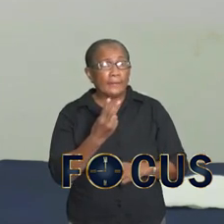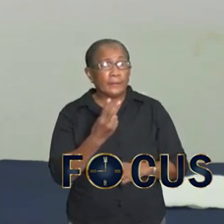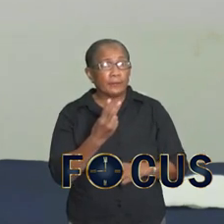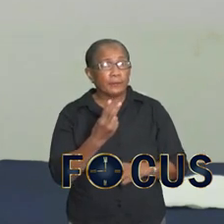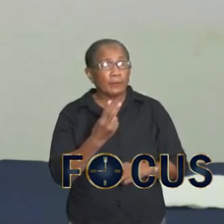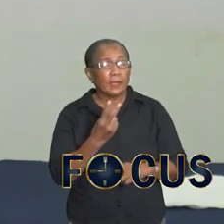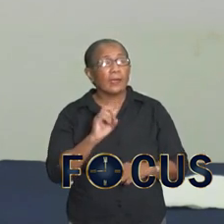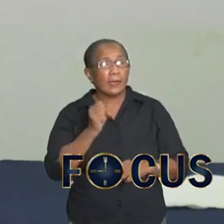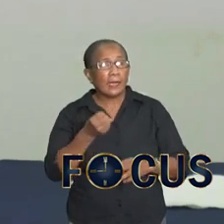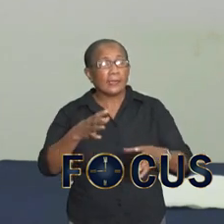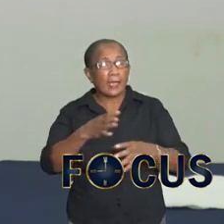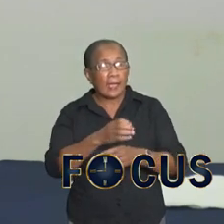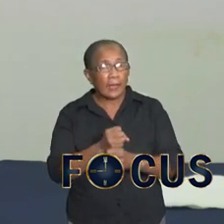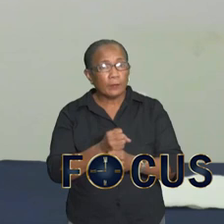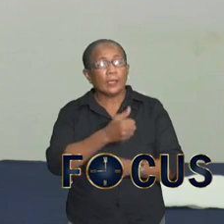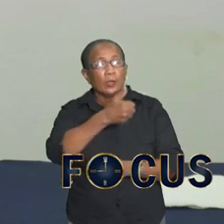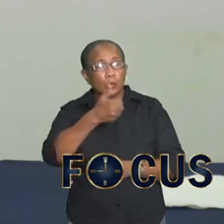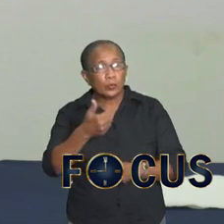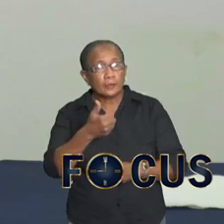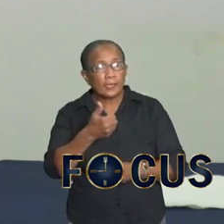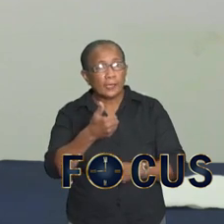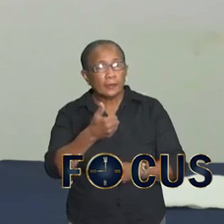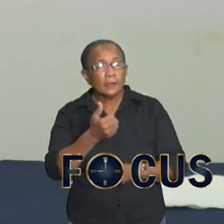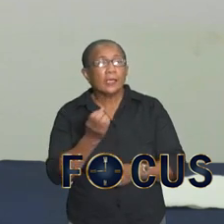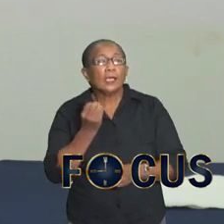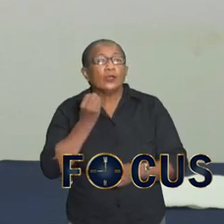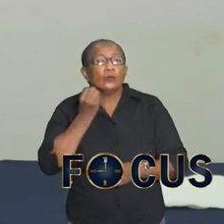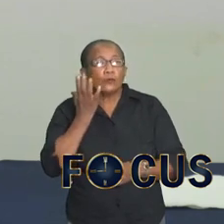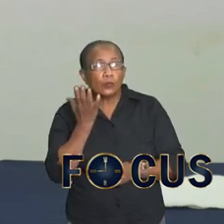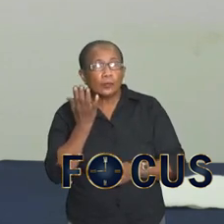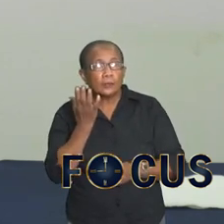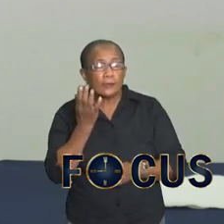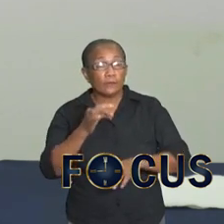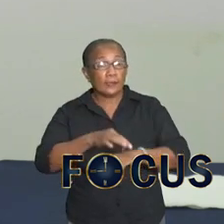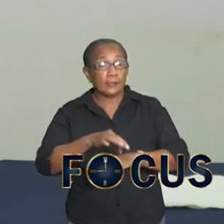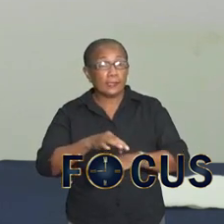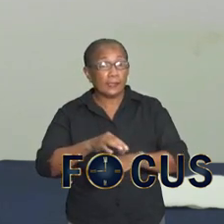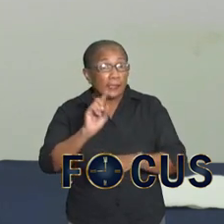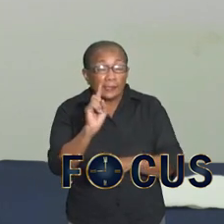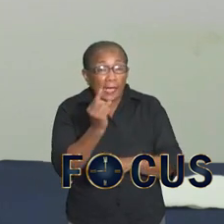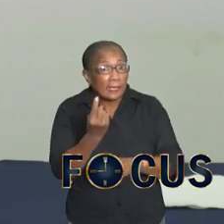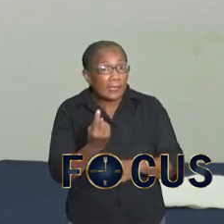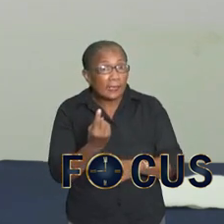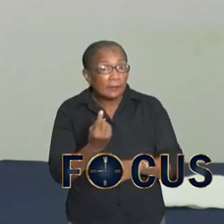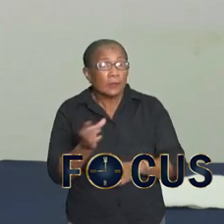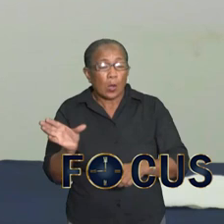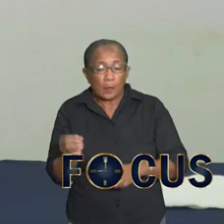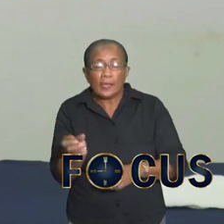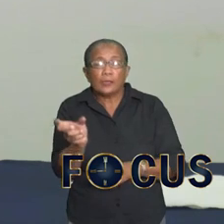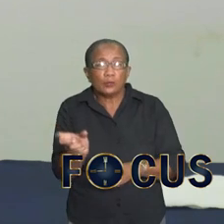zou kunnen helpen en goed zou kunnen zijn in het vroeg stadium van de ziekte. En dan niet alleen om bij de